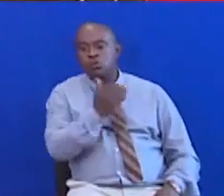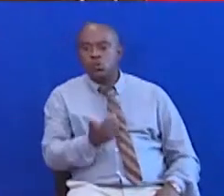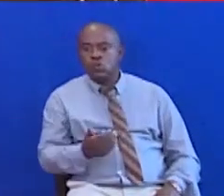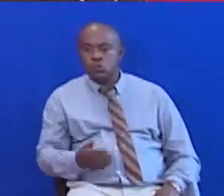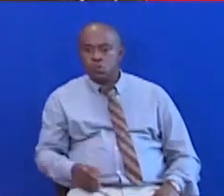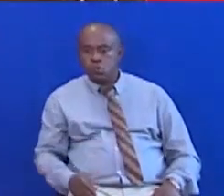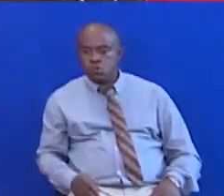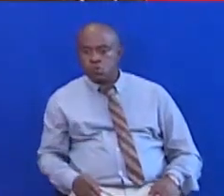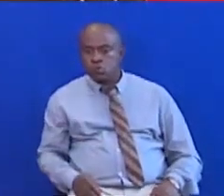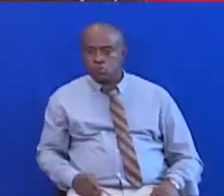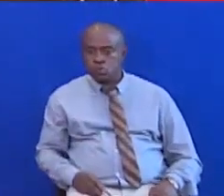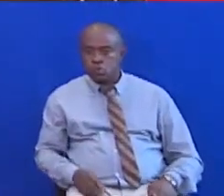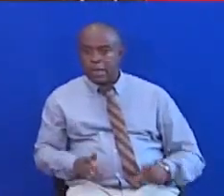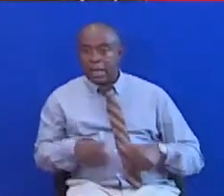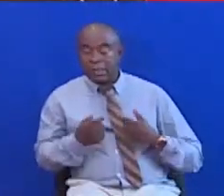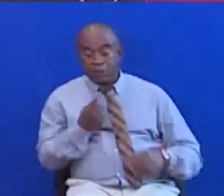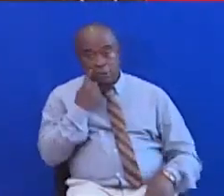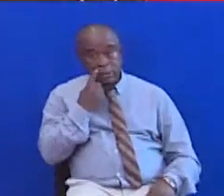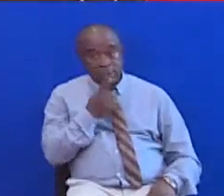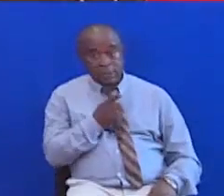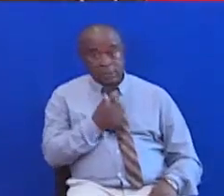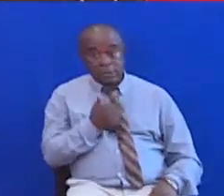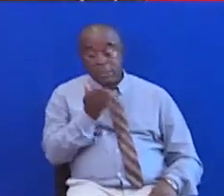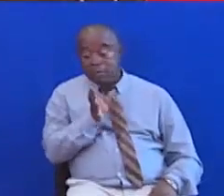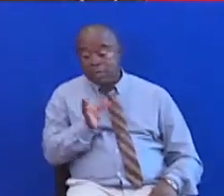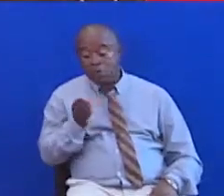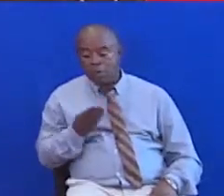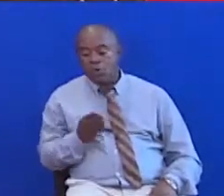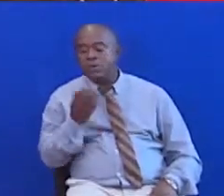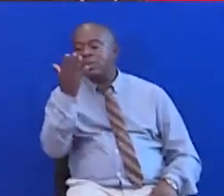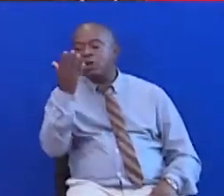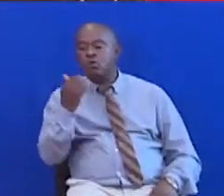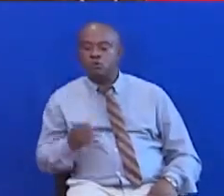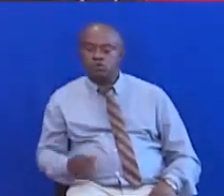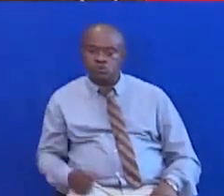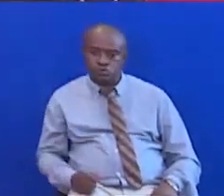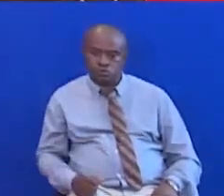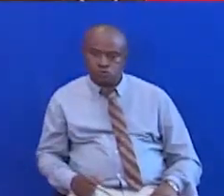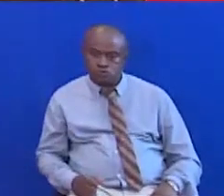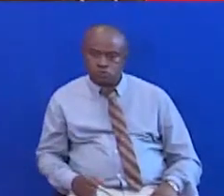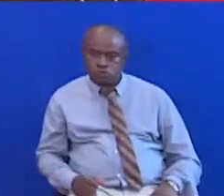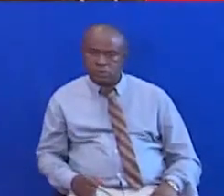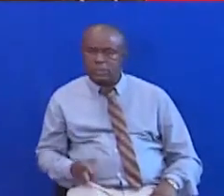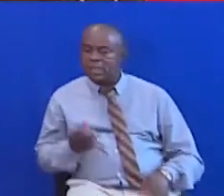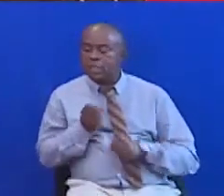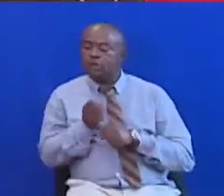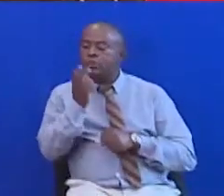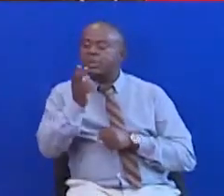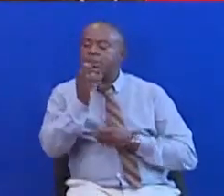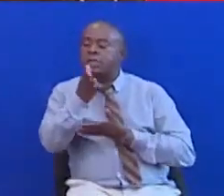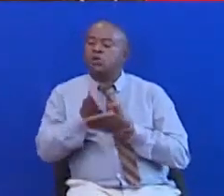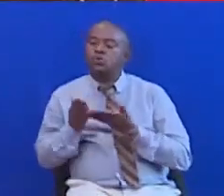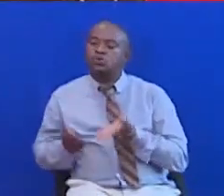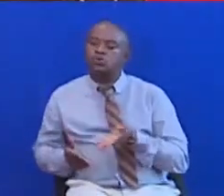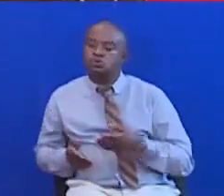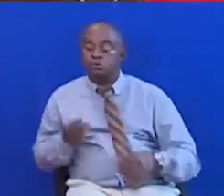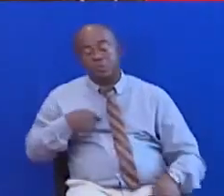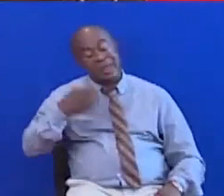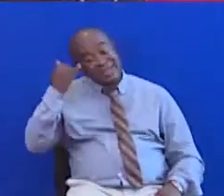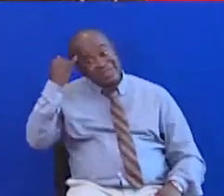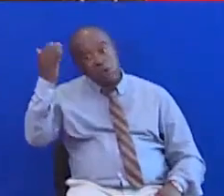kunitaisha, lakini Kibirachi imetengewa bilioni tano na kilometa mbili. Sasa